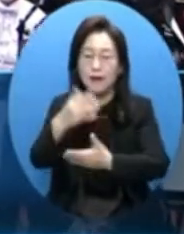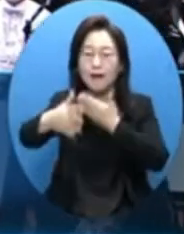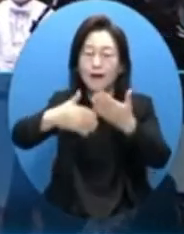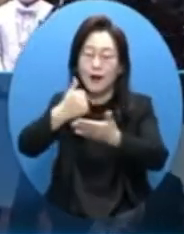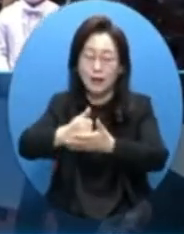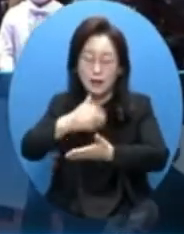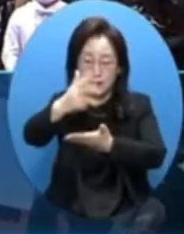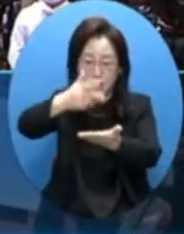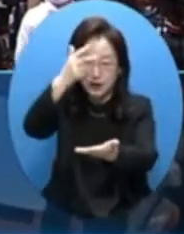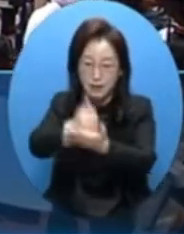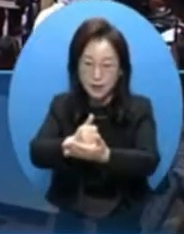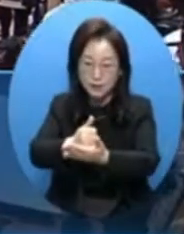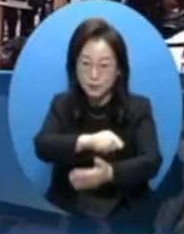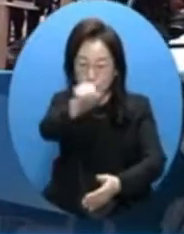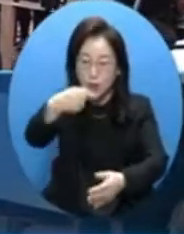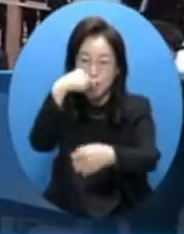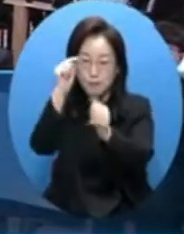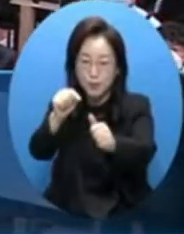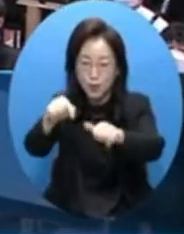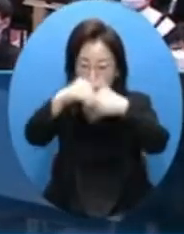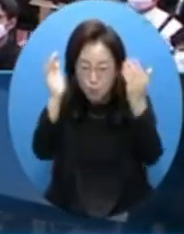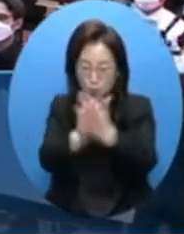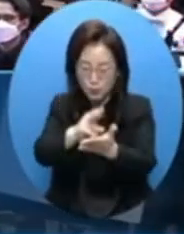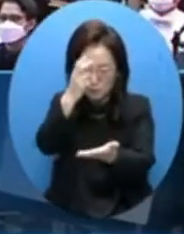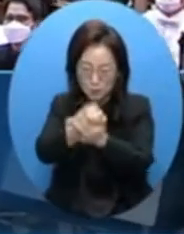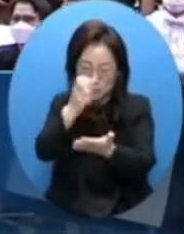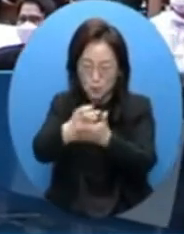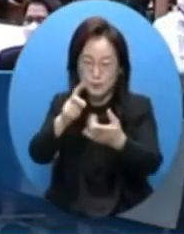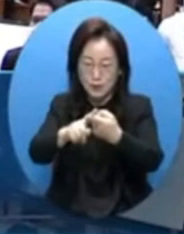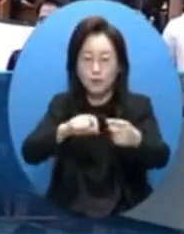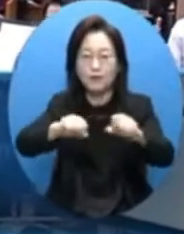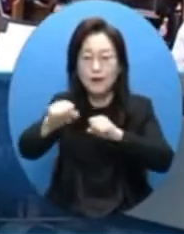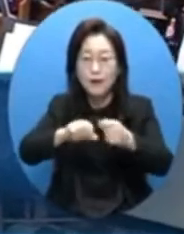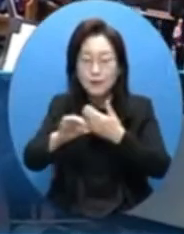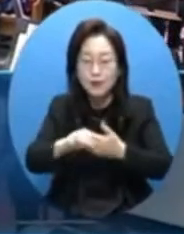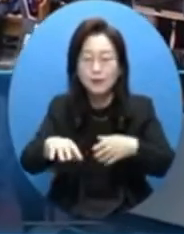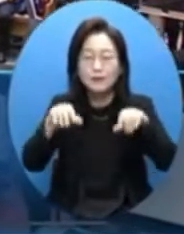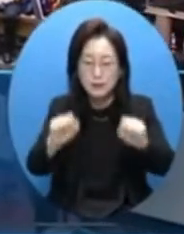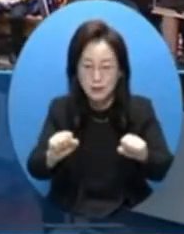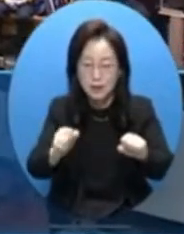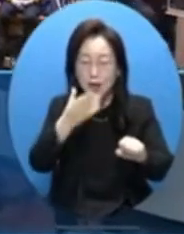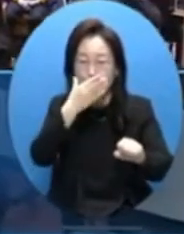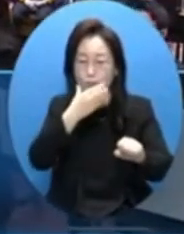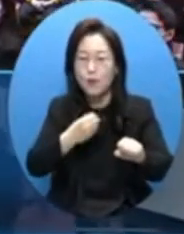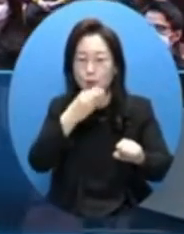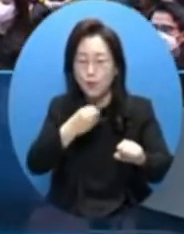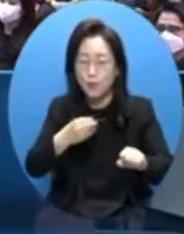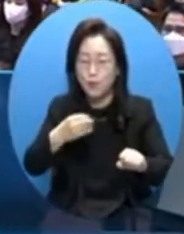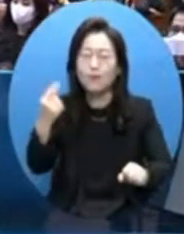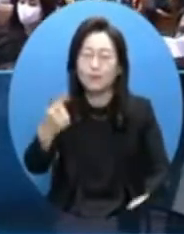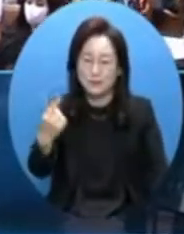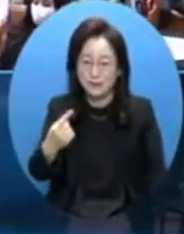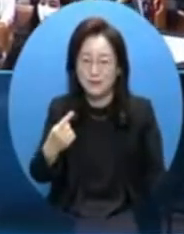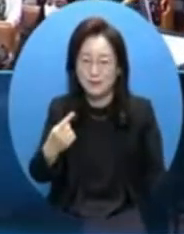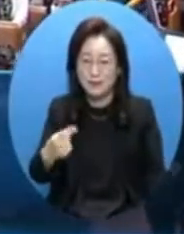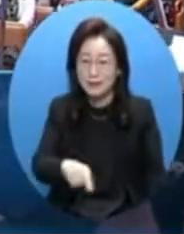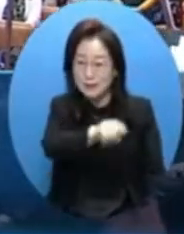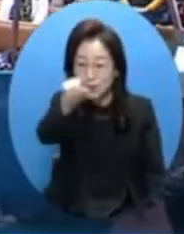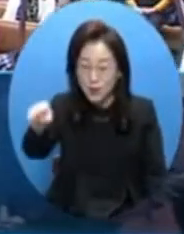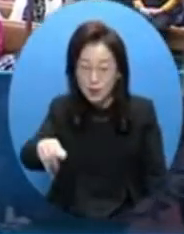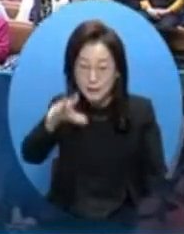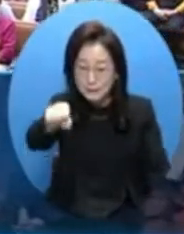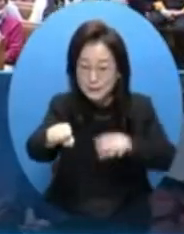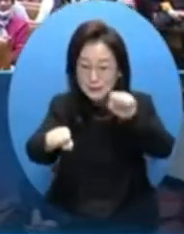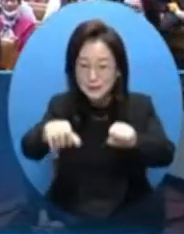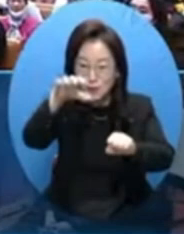하나님 야훼께서 너희에게 명령하신 모든 돌을 행하라 그리하면 너희가 살 것이요 복이 내게 너에게 있을 것이며 너희가